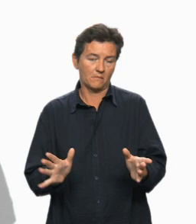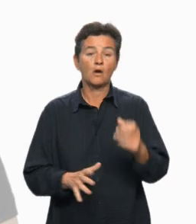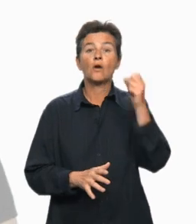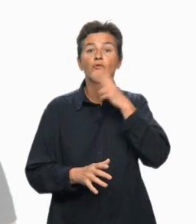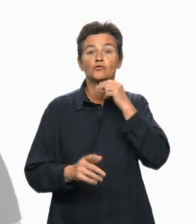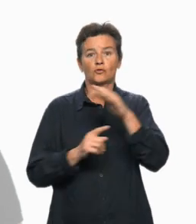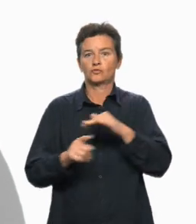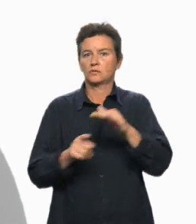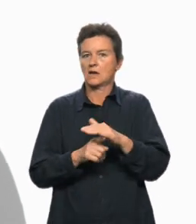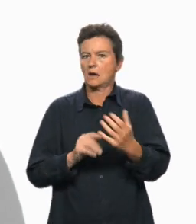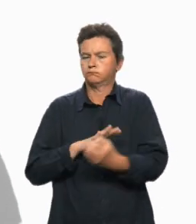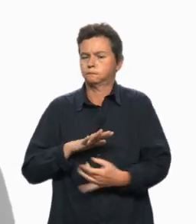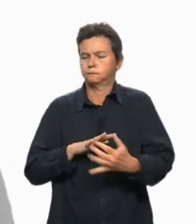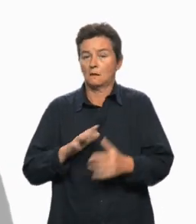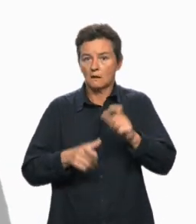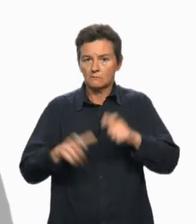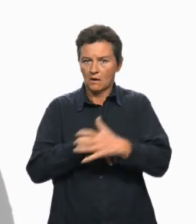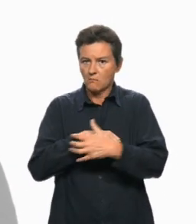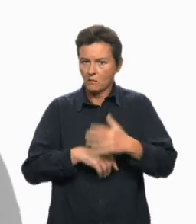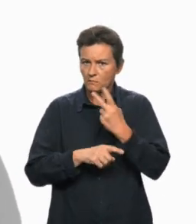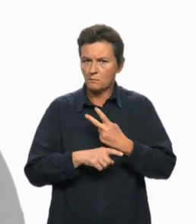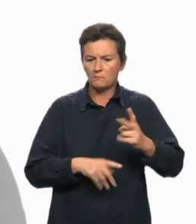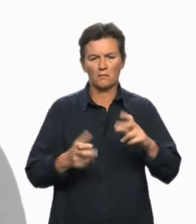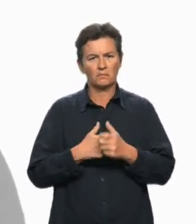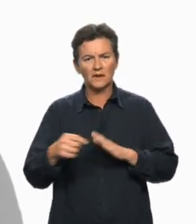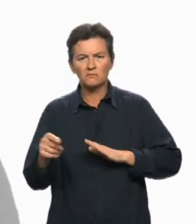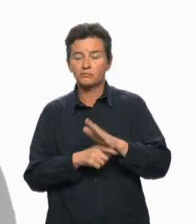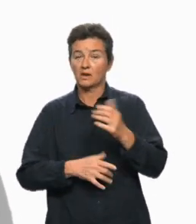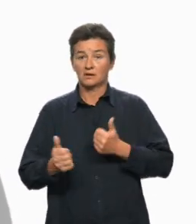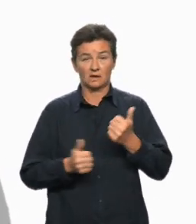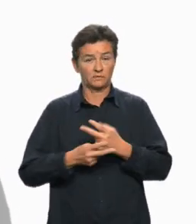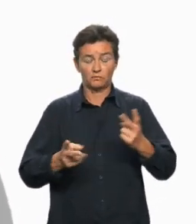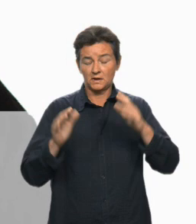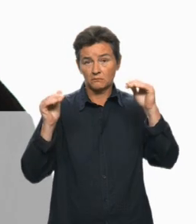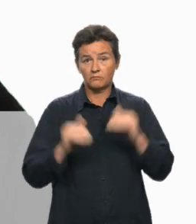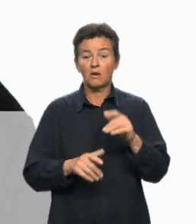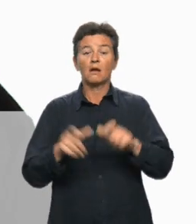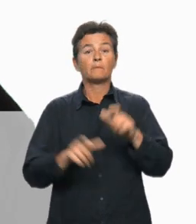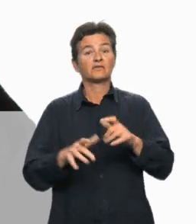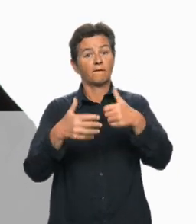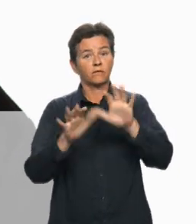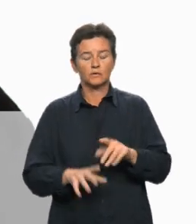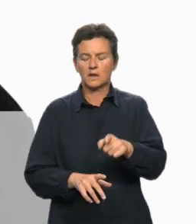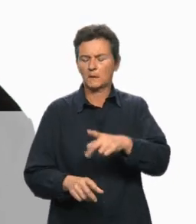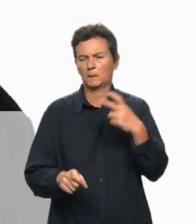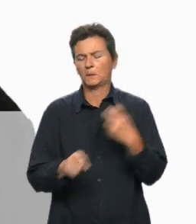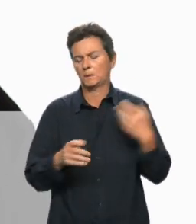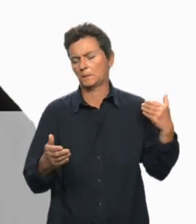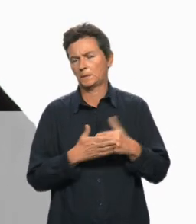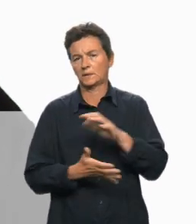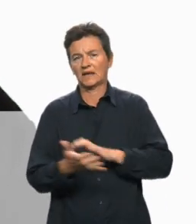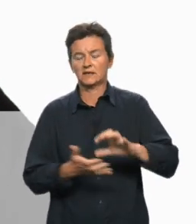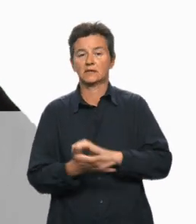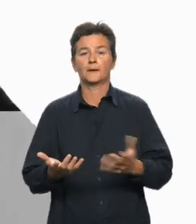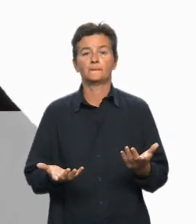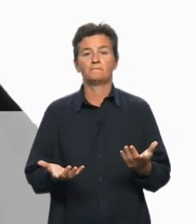L'urgence sociale gronde, la précarité augmente, l'inflation galope, le service public s'effondre. Nos fonctionnaires ont été très durement mobilisés durant